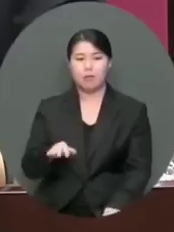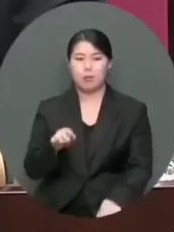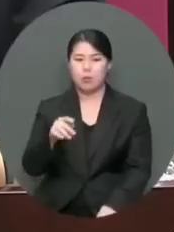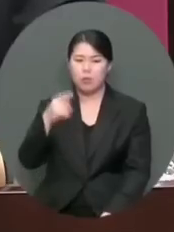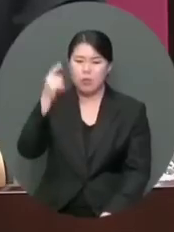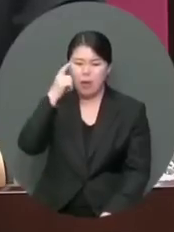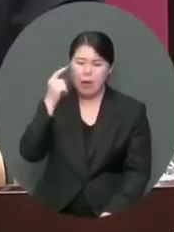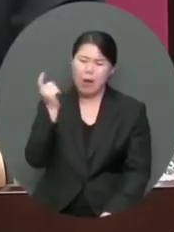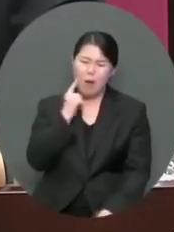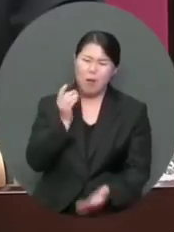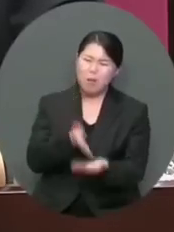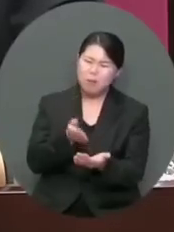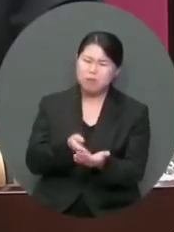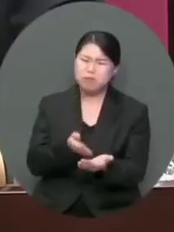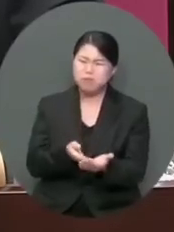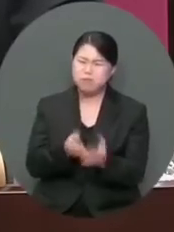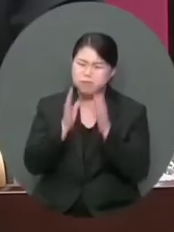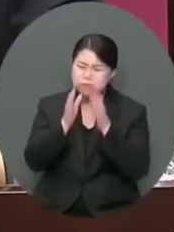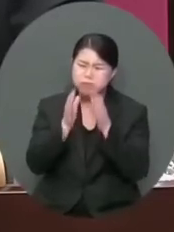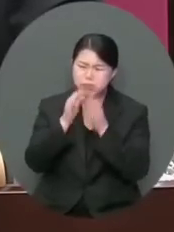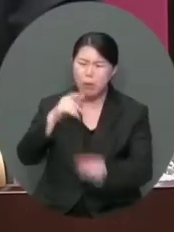계속 가짜뉴스와 선동만 하세요?